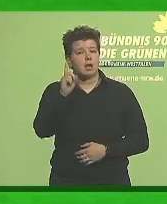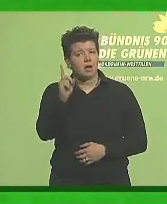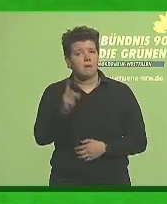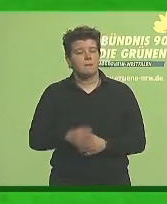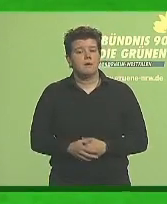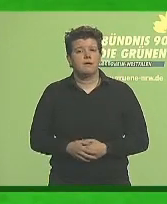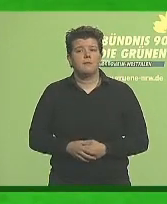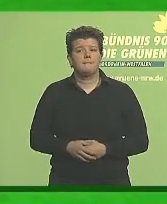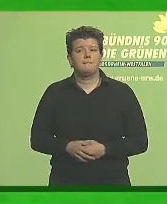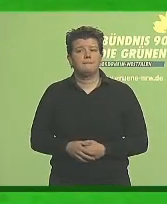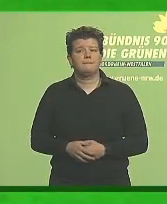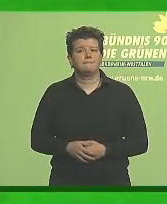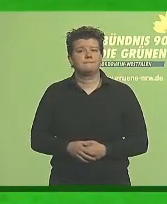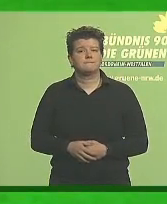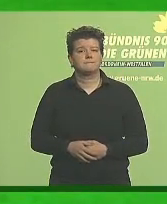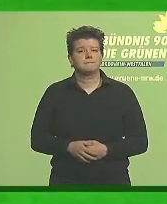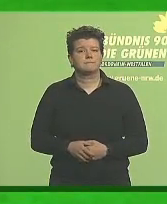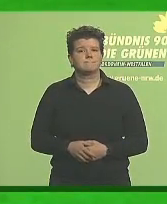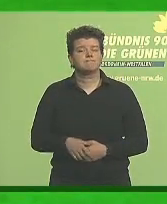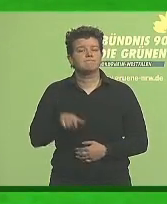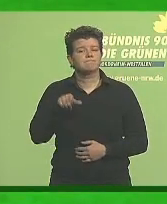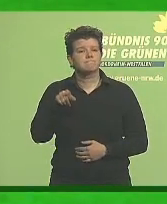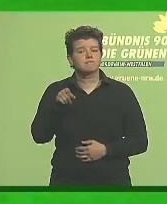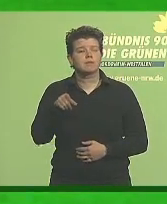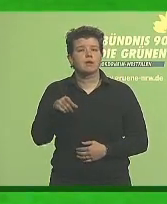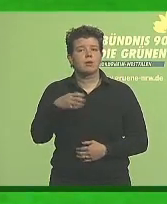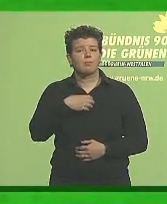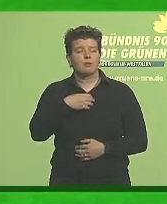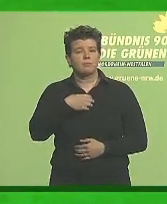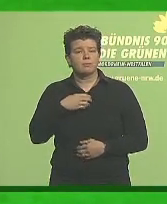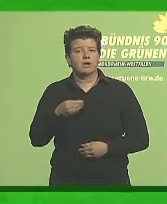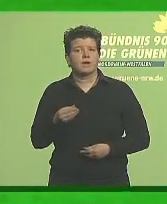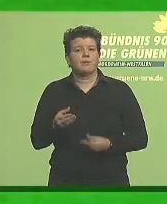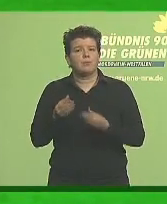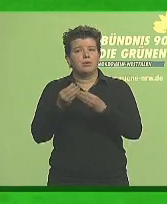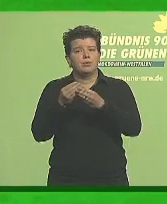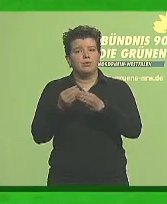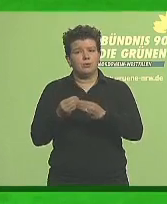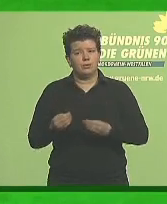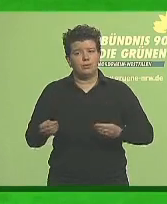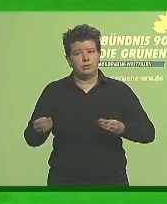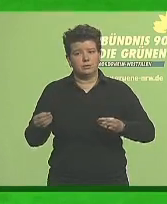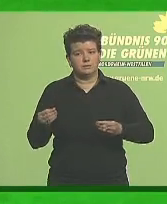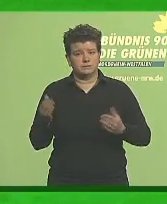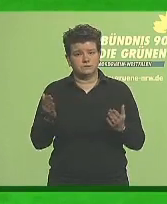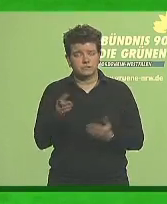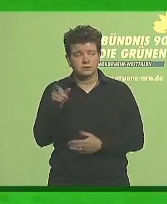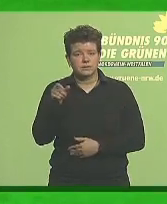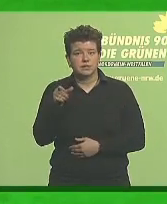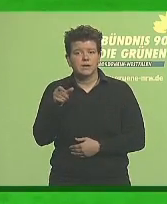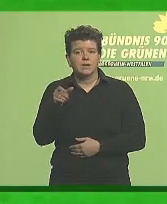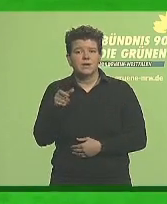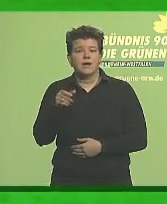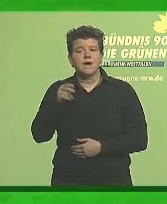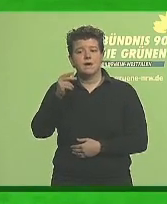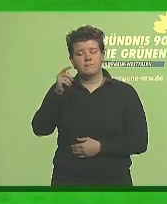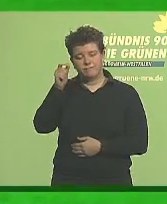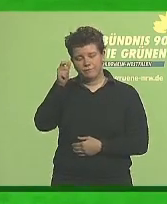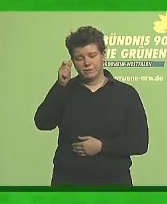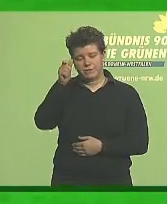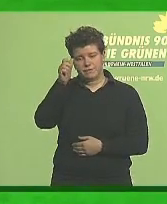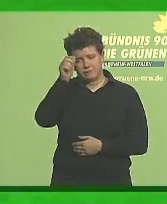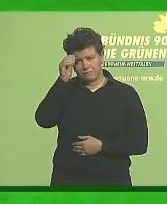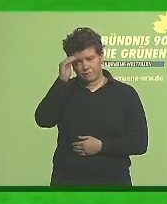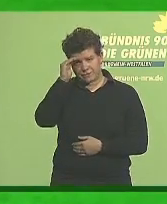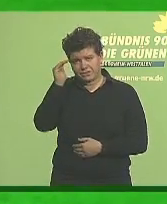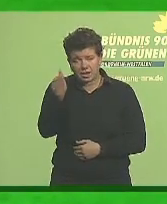die Lösung dieses Problems gemacht werden muss, das ist das Vertrauen zwischen Bürgern und Politik. Und der eine